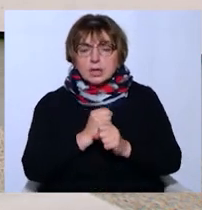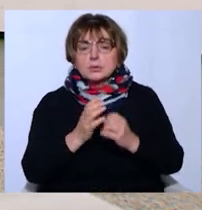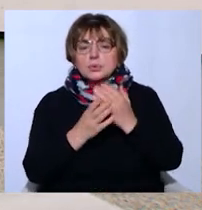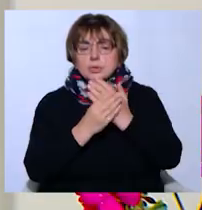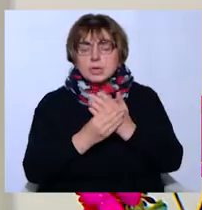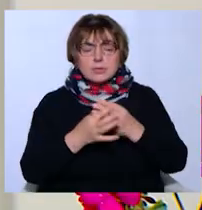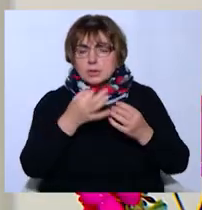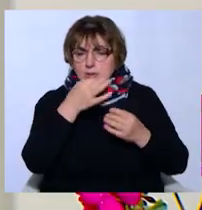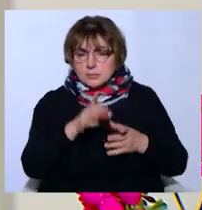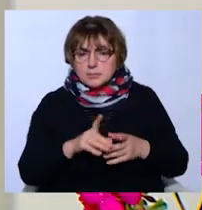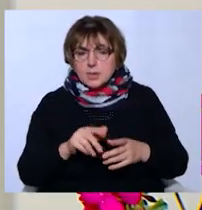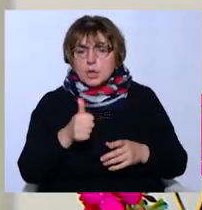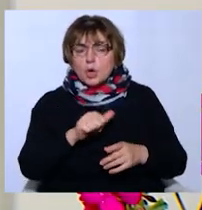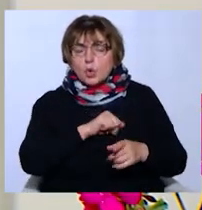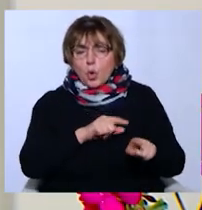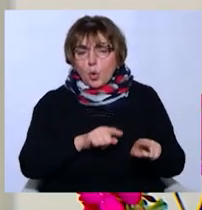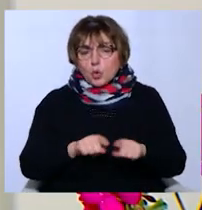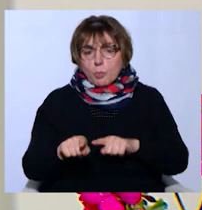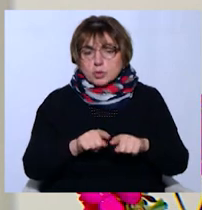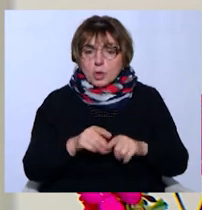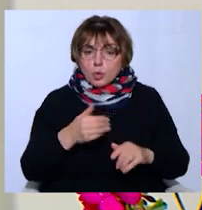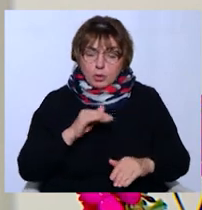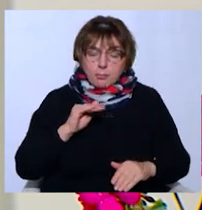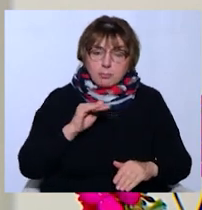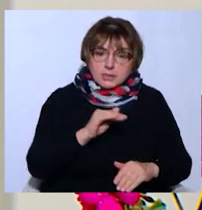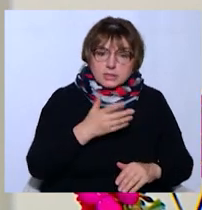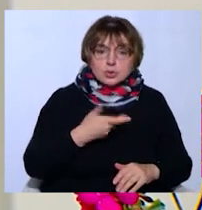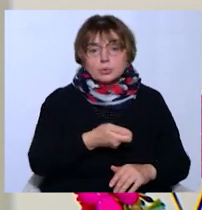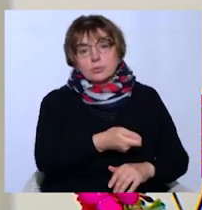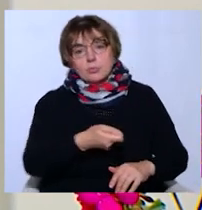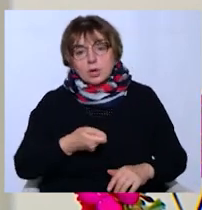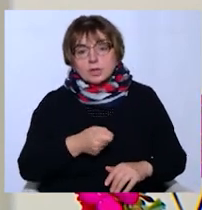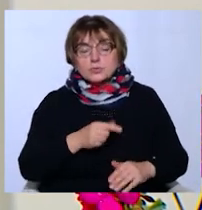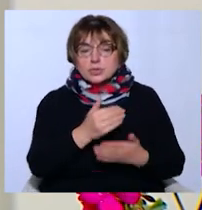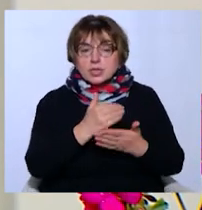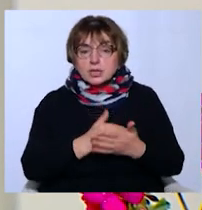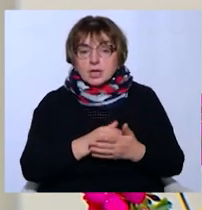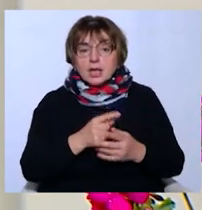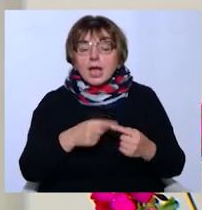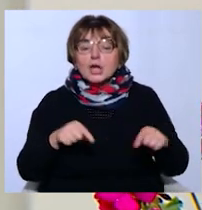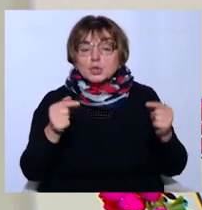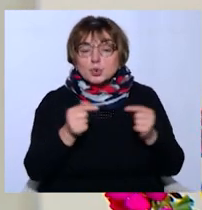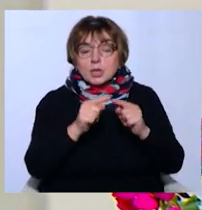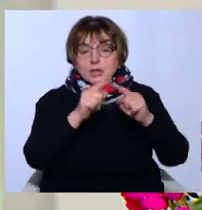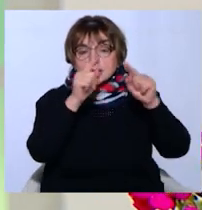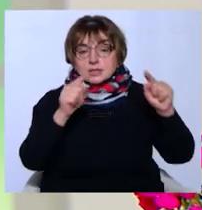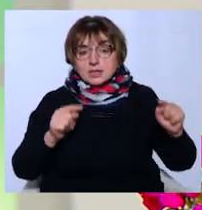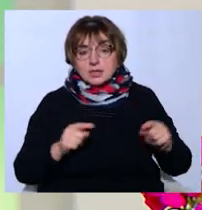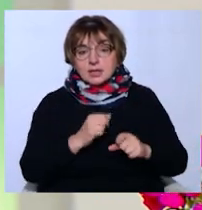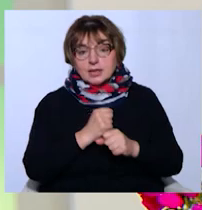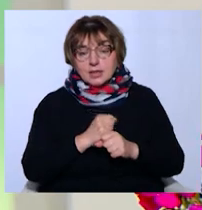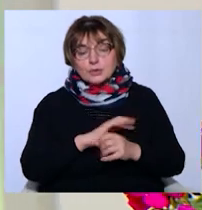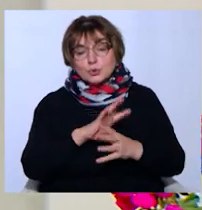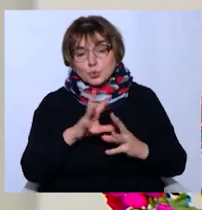თვითონ და ნახოთ ის როგორი მოძრავებს ბიძგის თუ მოქაჩვის შემთხვევაში და შეგიძლიათ ასეთი ცხრილიც გააკეთოთ.